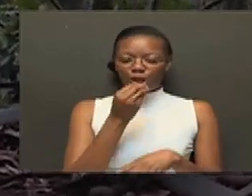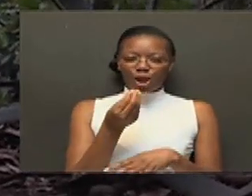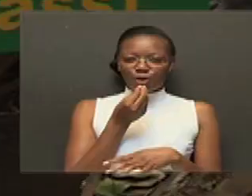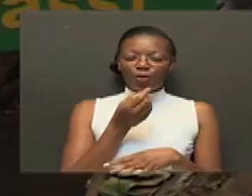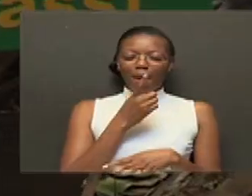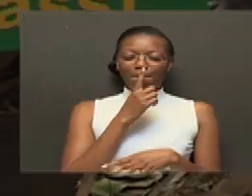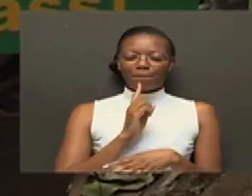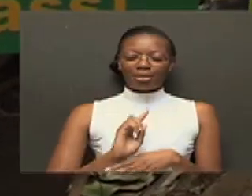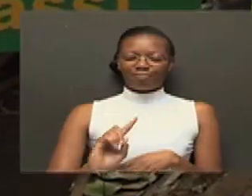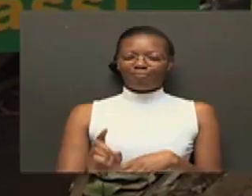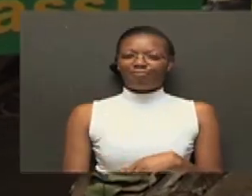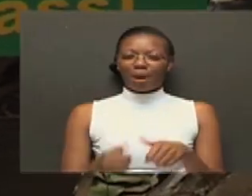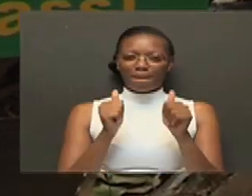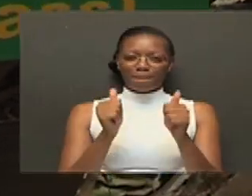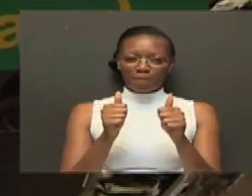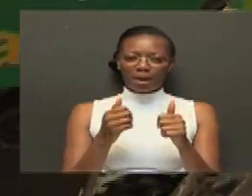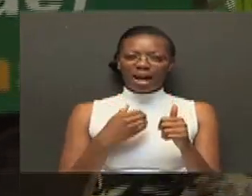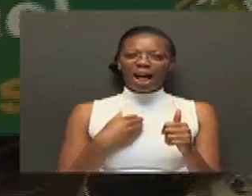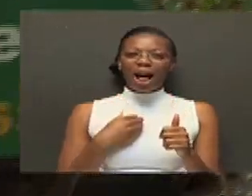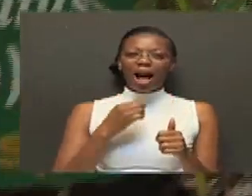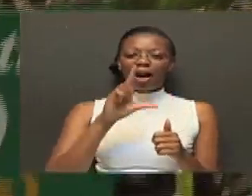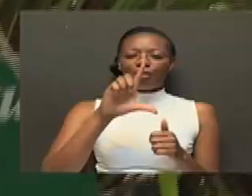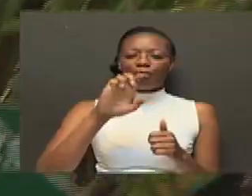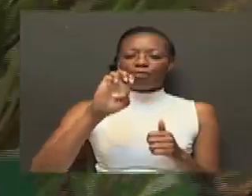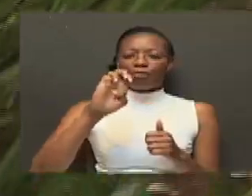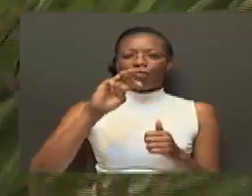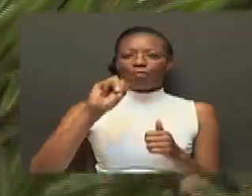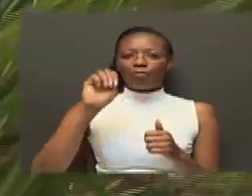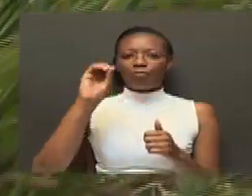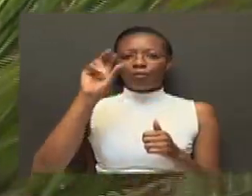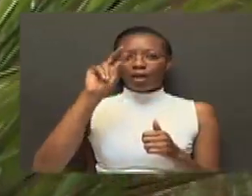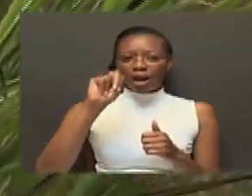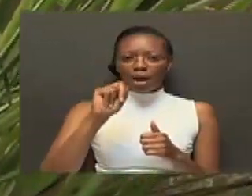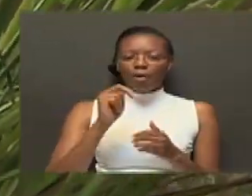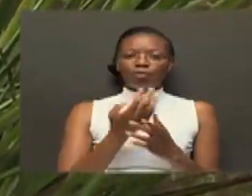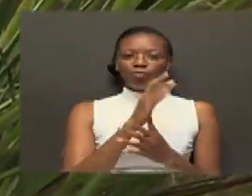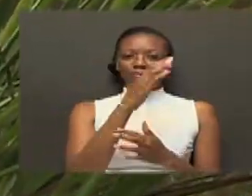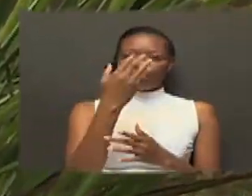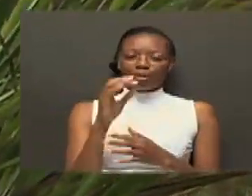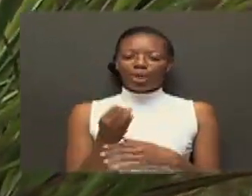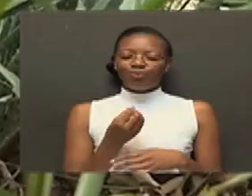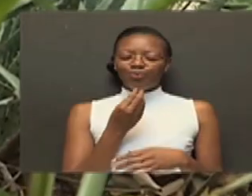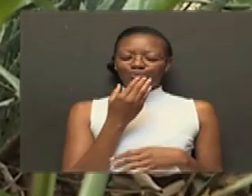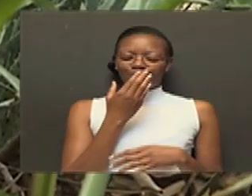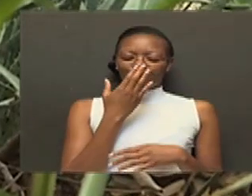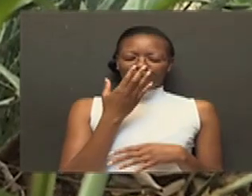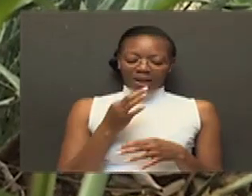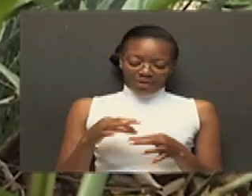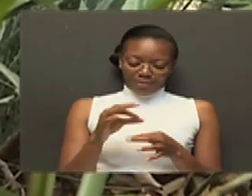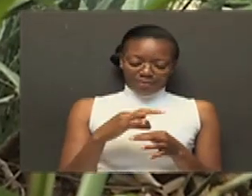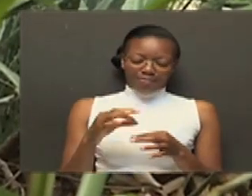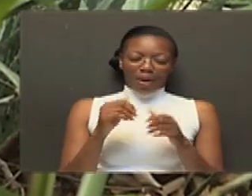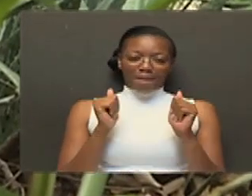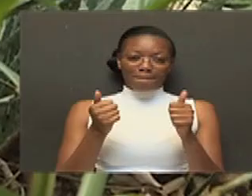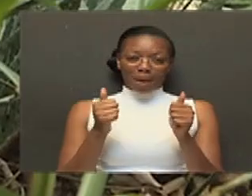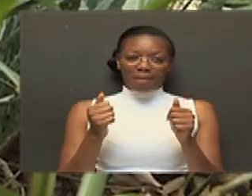utautumia kama supu. Kuna lemongrass ambayo ni maarufu sana kwa kuongeza ladha na harufu tamu kwa chai.